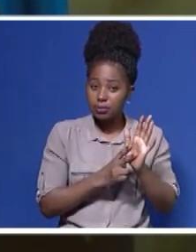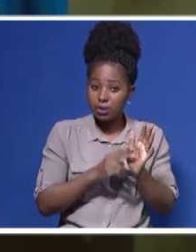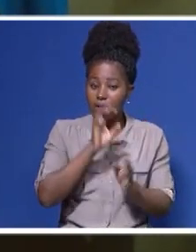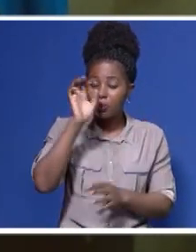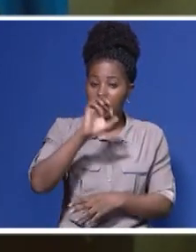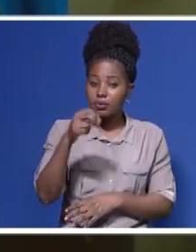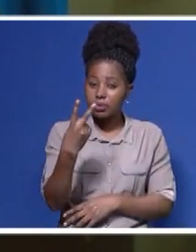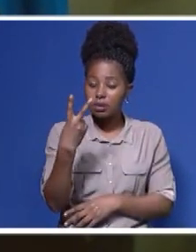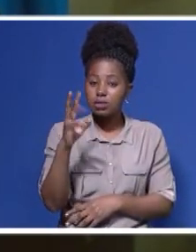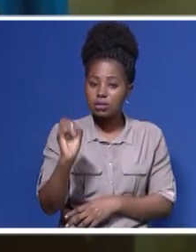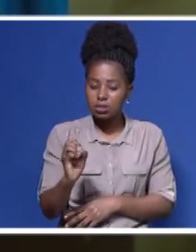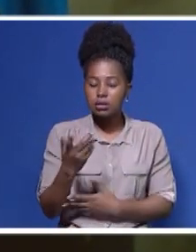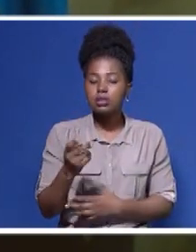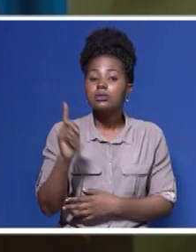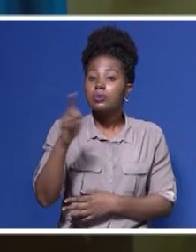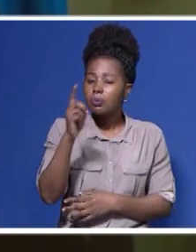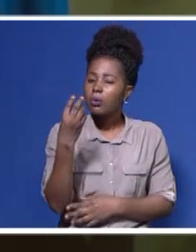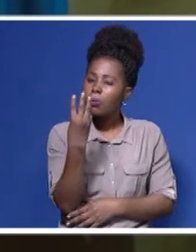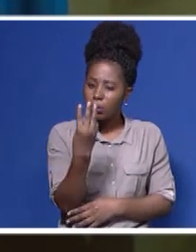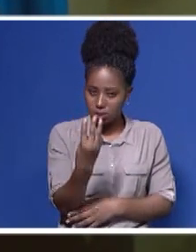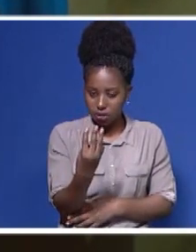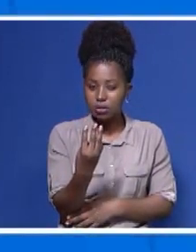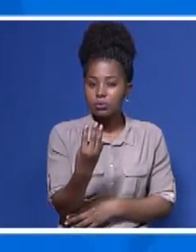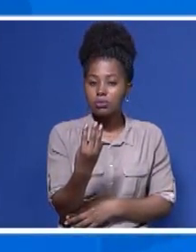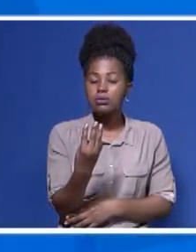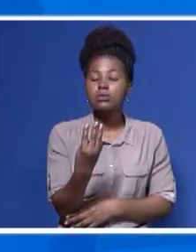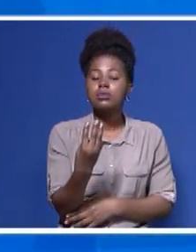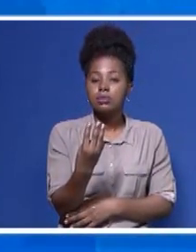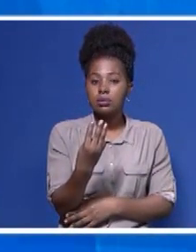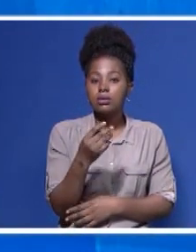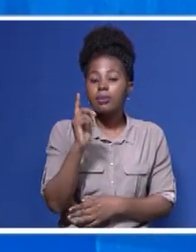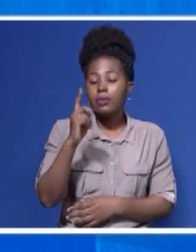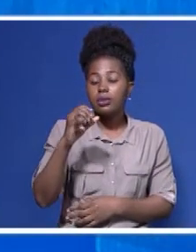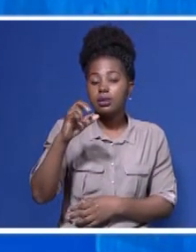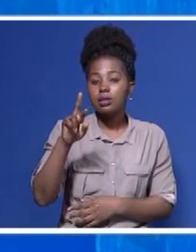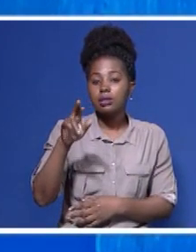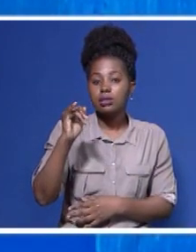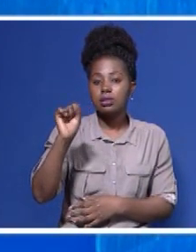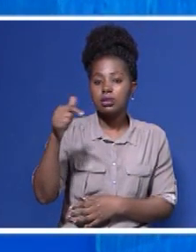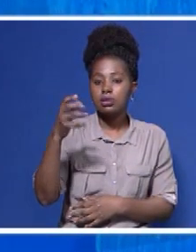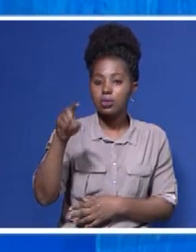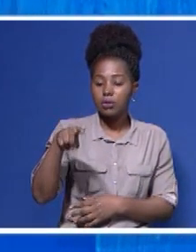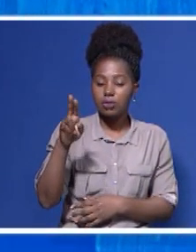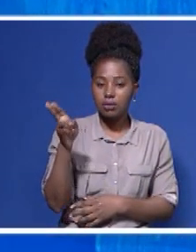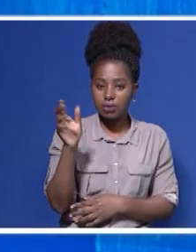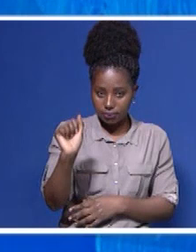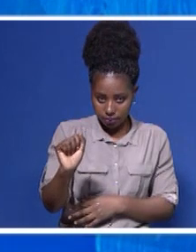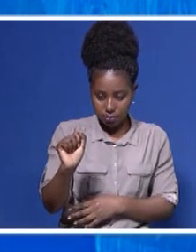7/2/2020 watumiwa watatu ambao ni Christopher